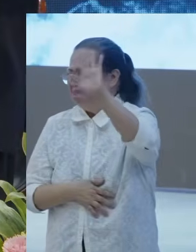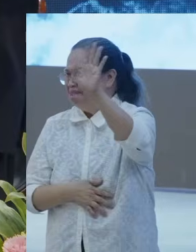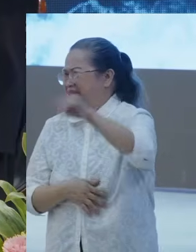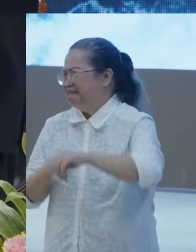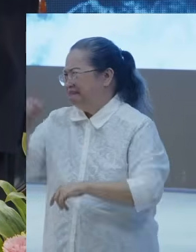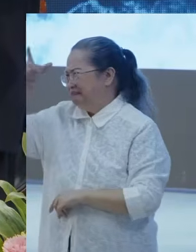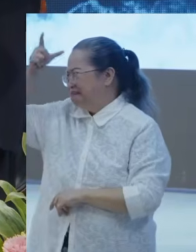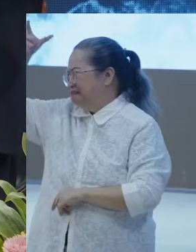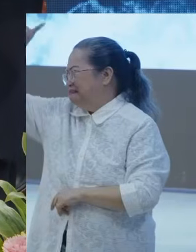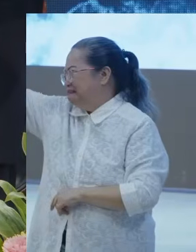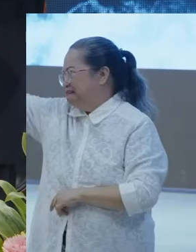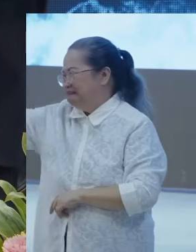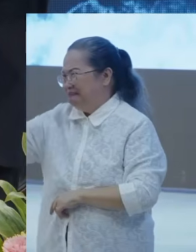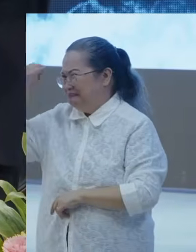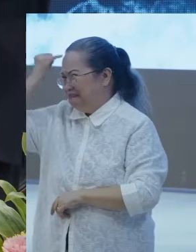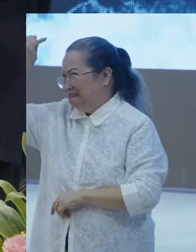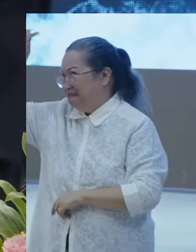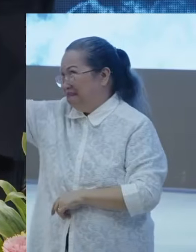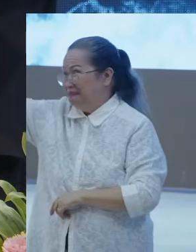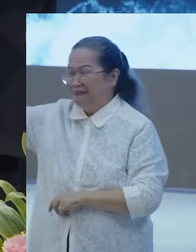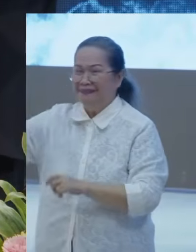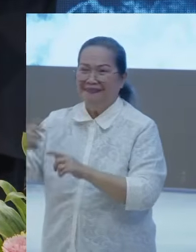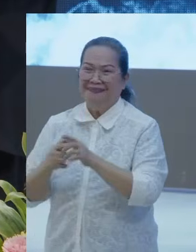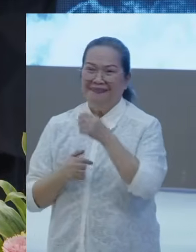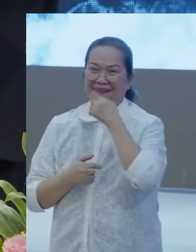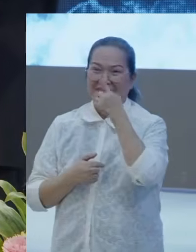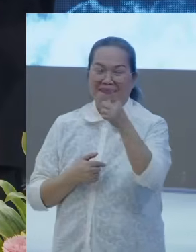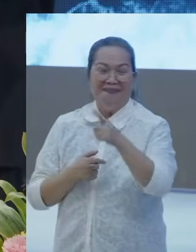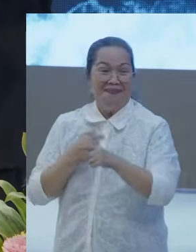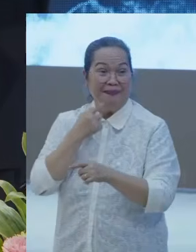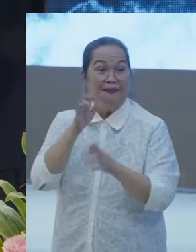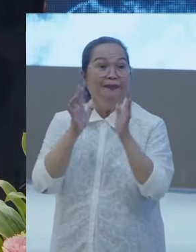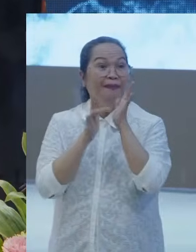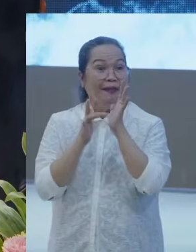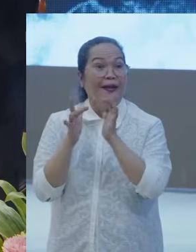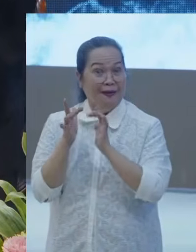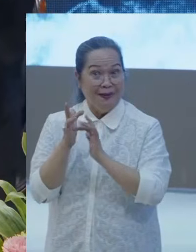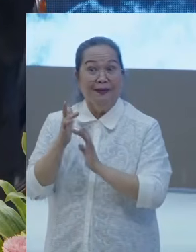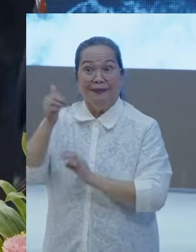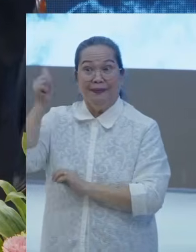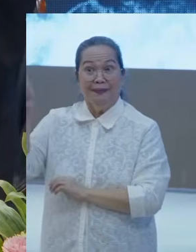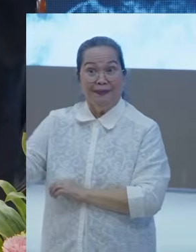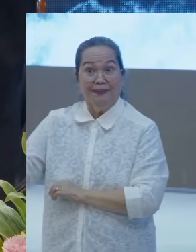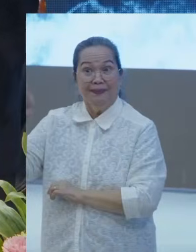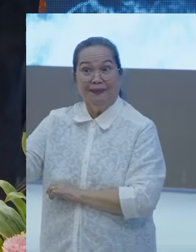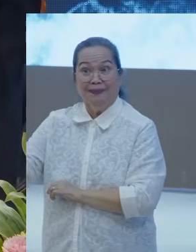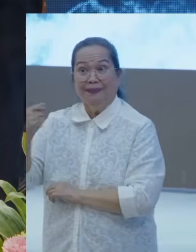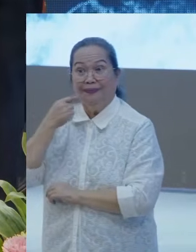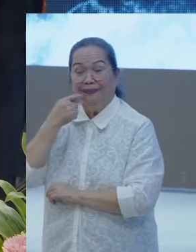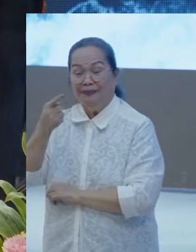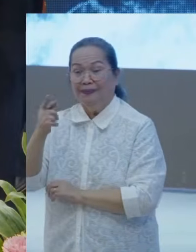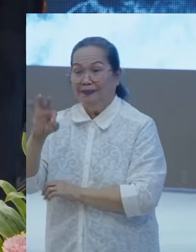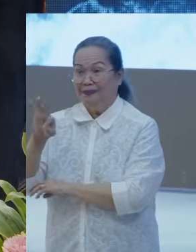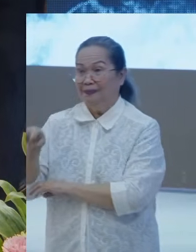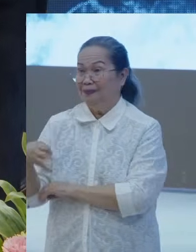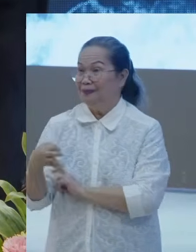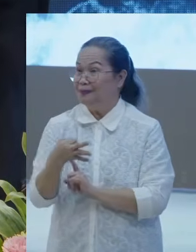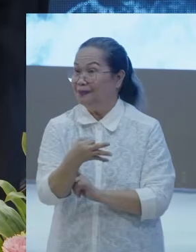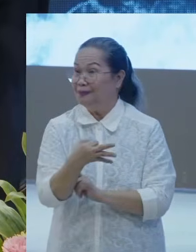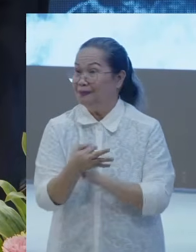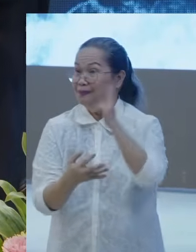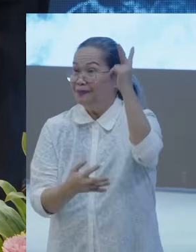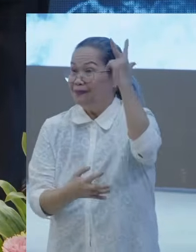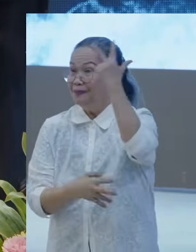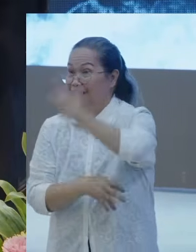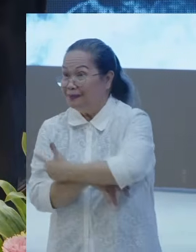myth. Pero ito po ay patunay, mga kapatid, si Jesus na mismo ang nagsabi that Jonah was 3